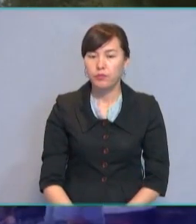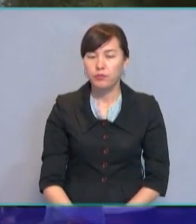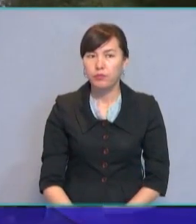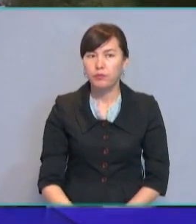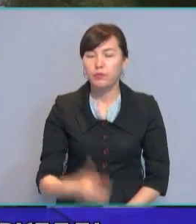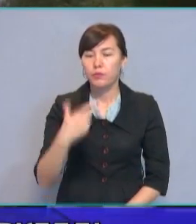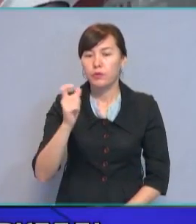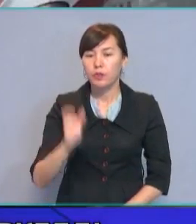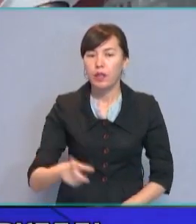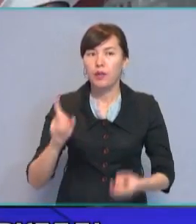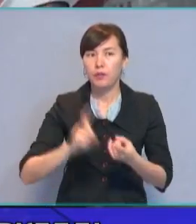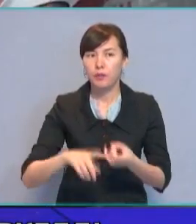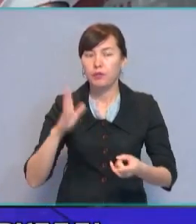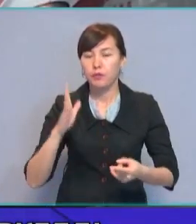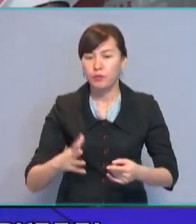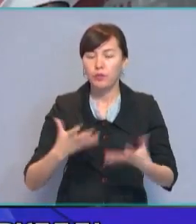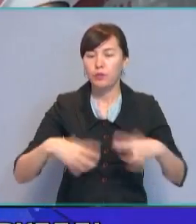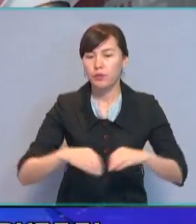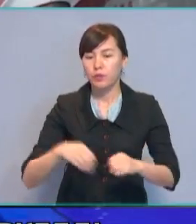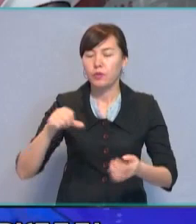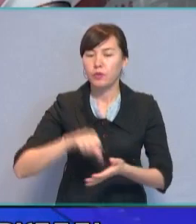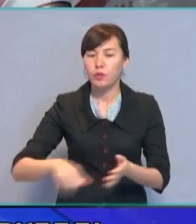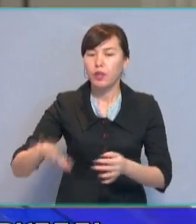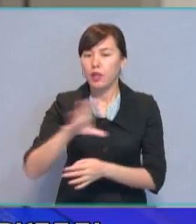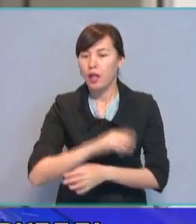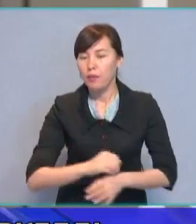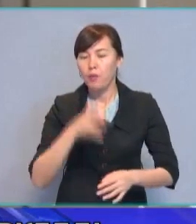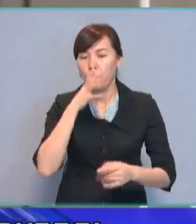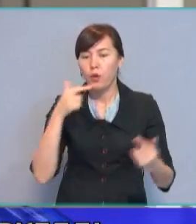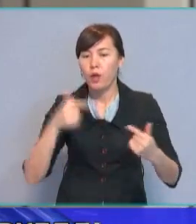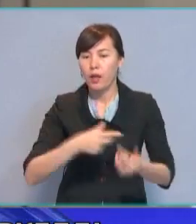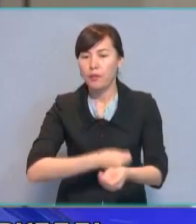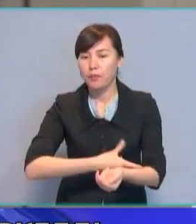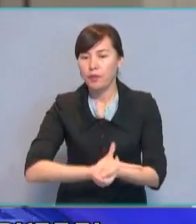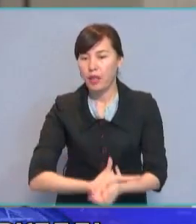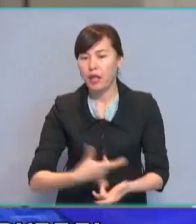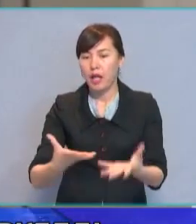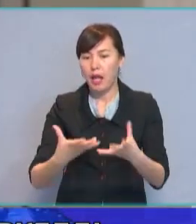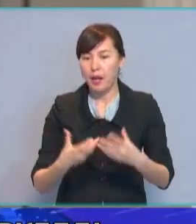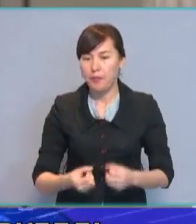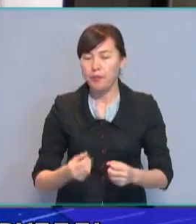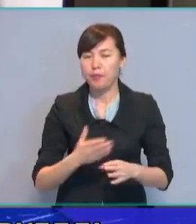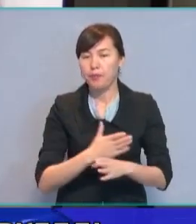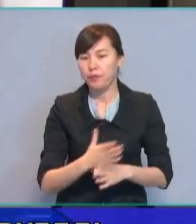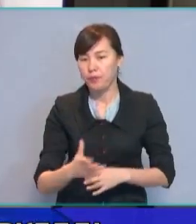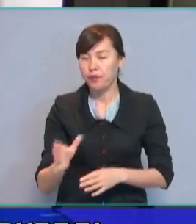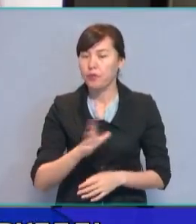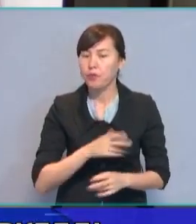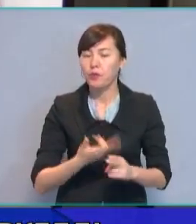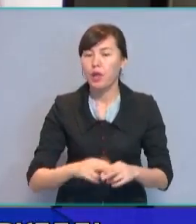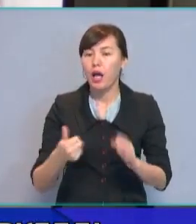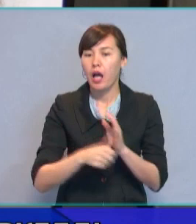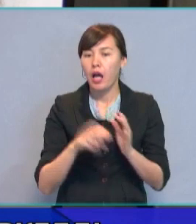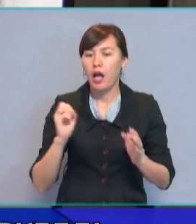Індет жұқтырған азаматпен тығыз байланыста болған жанұя мүшелерінің барлығынан дер кезінде вирусқа байланыста сынама алынып оқшауланған болатын.